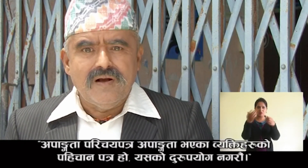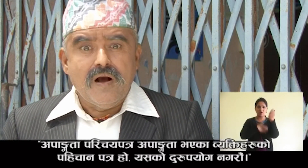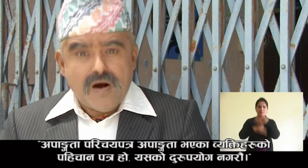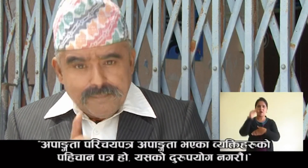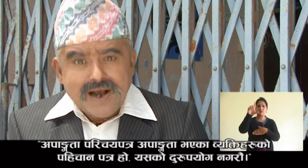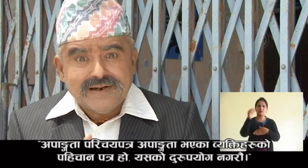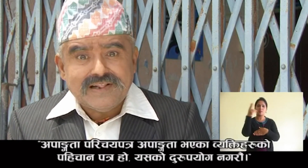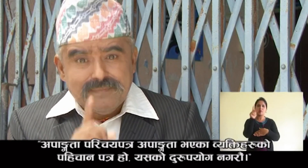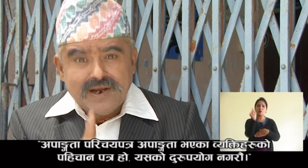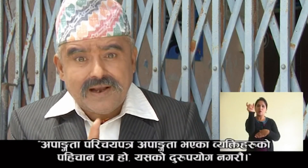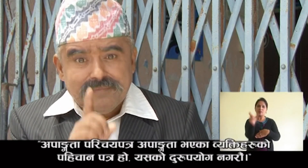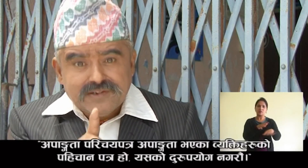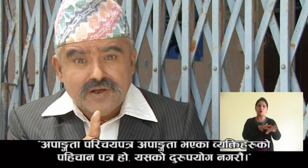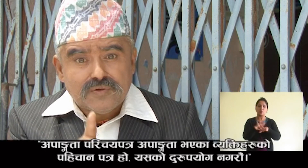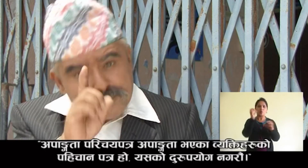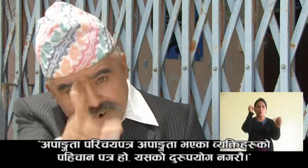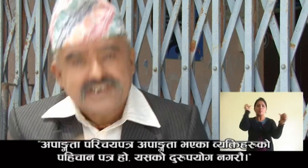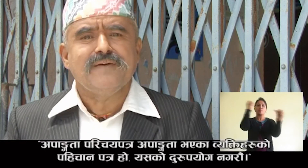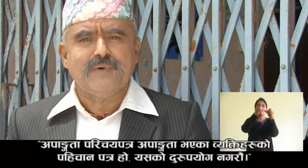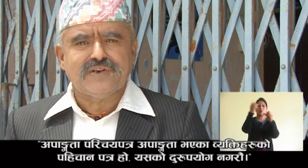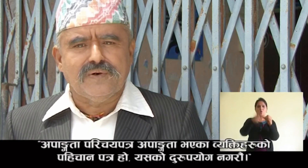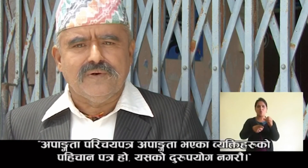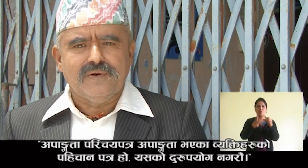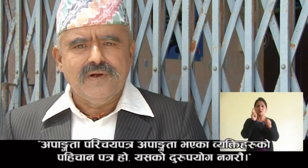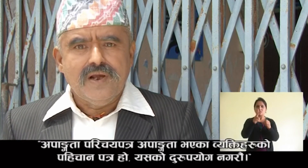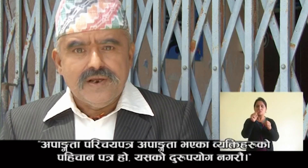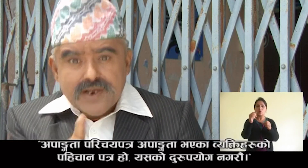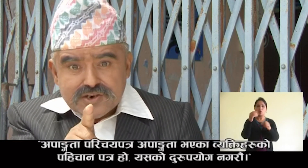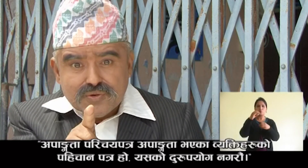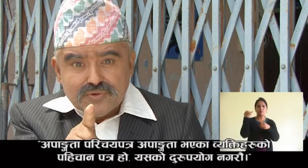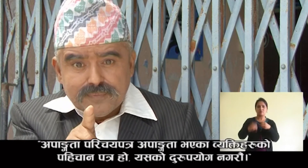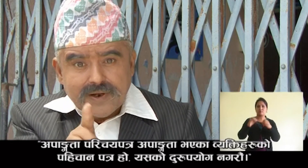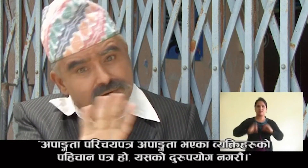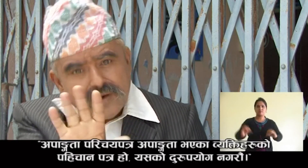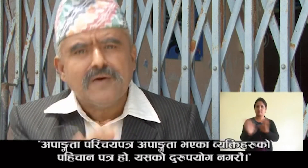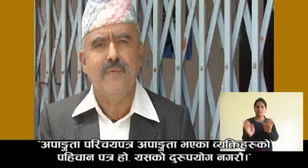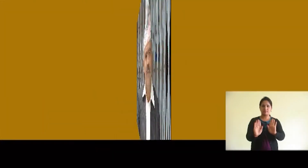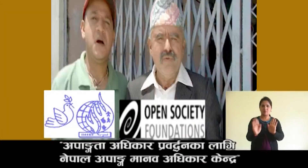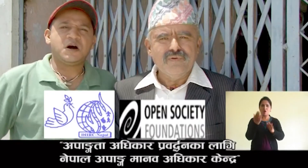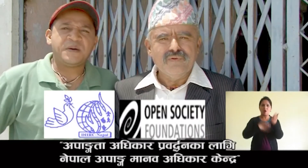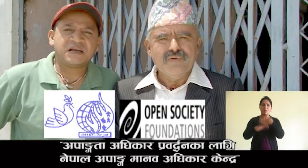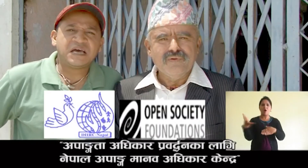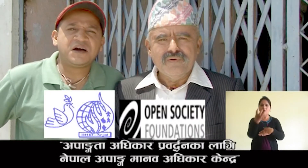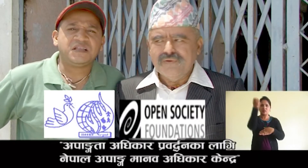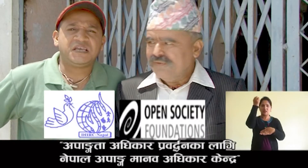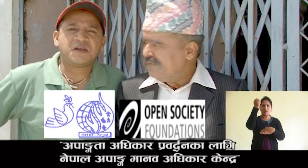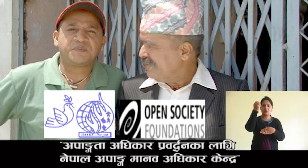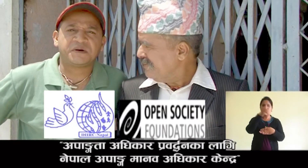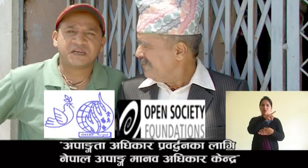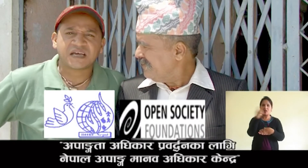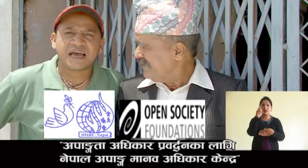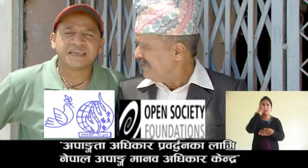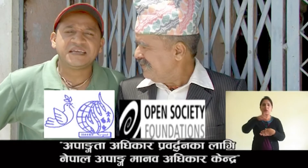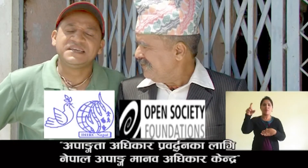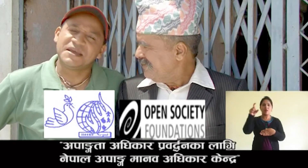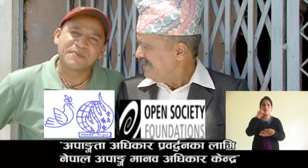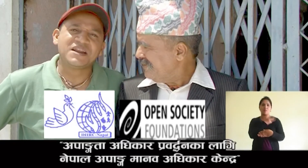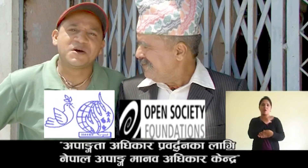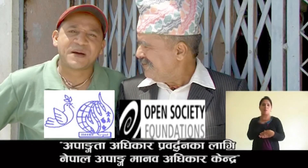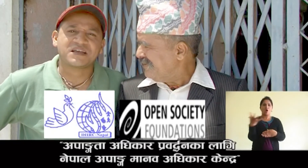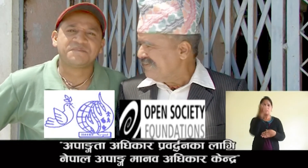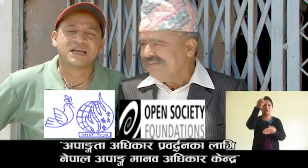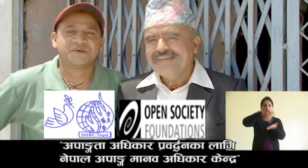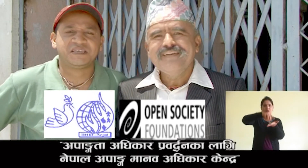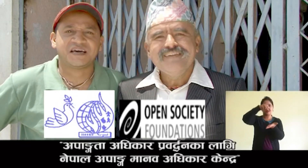पत्र अपाङ्गता भएका व्यक्तिहरूको पहिचान पत्र हो, यसको दुरुपयोग नगरौँ। अपाङ्गता अधिकार प्रवर्धनका लागि